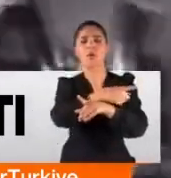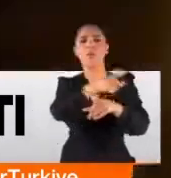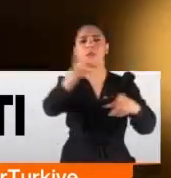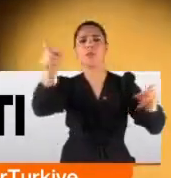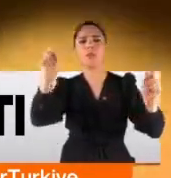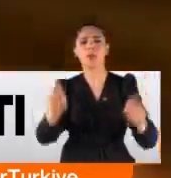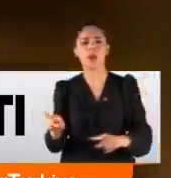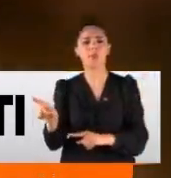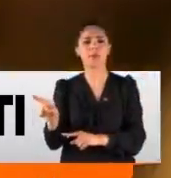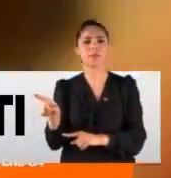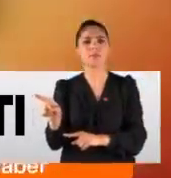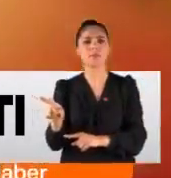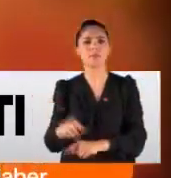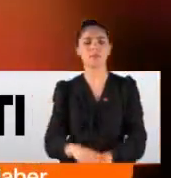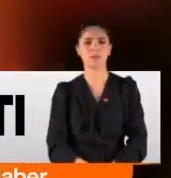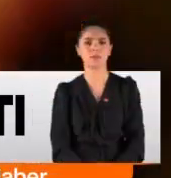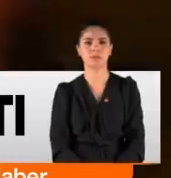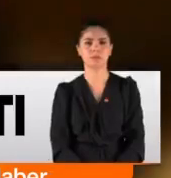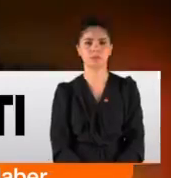kustu.